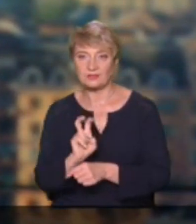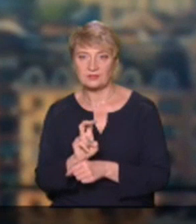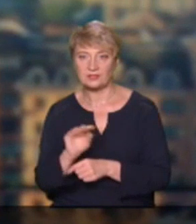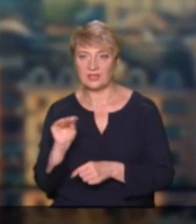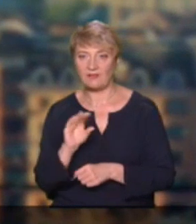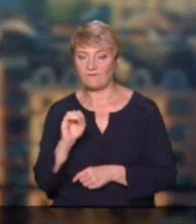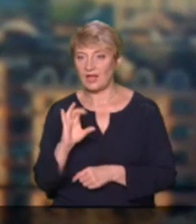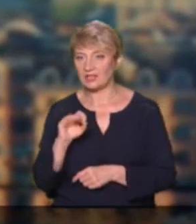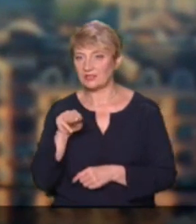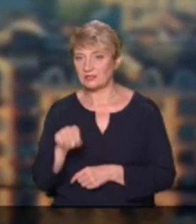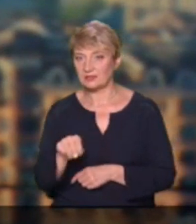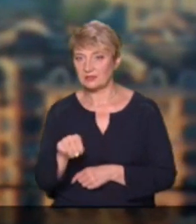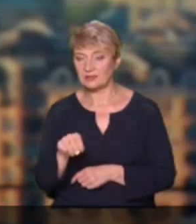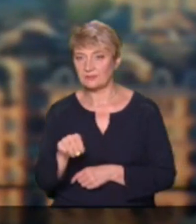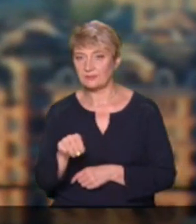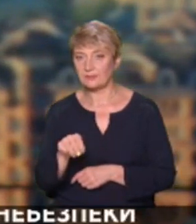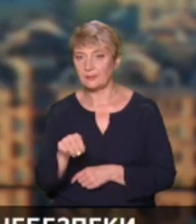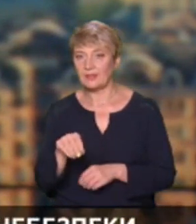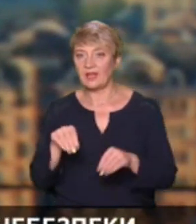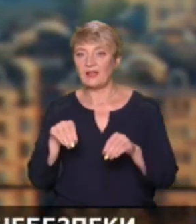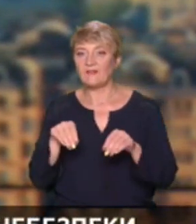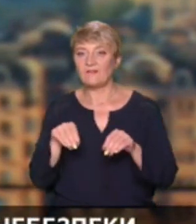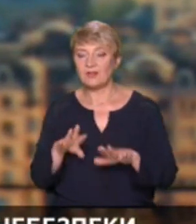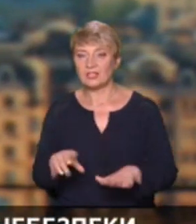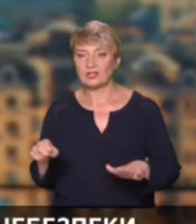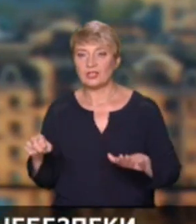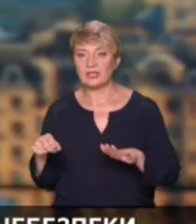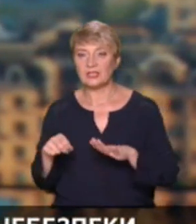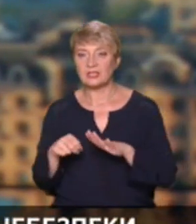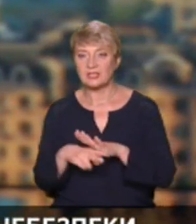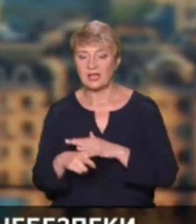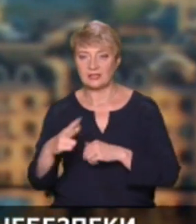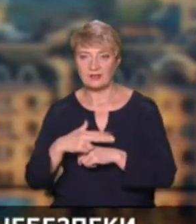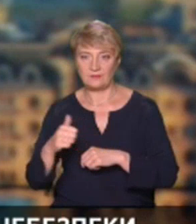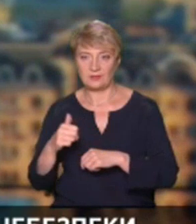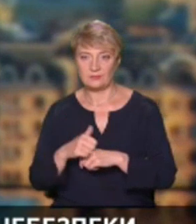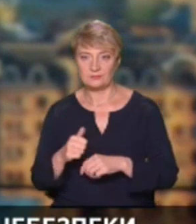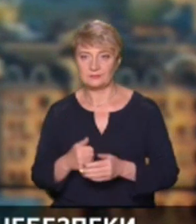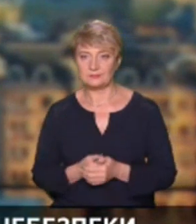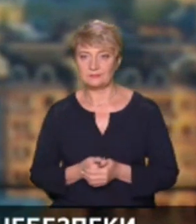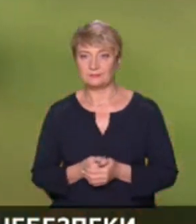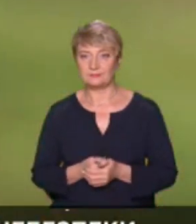у тому, чим мати народила, вирішив все-таки тікати від копів із запрошеннями.